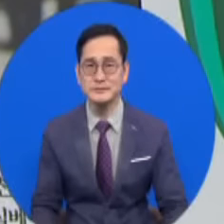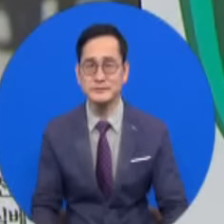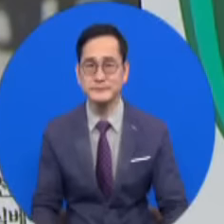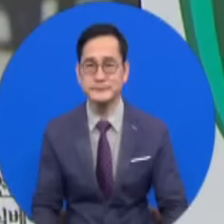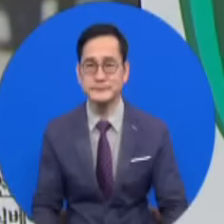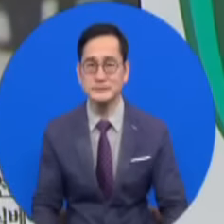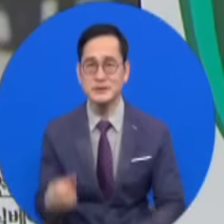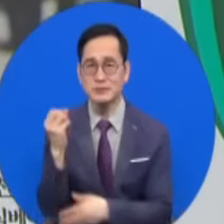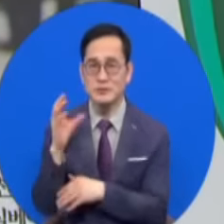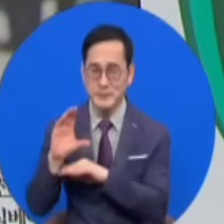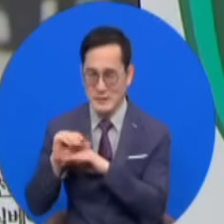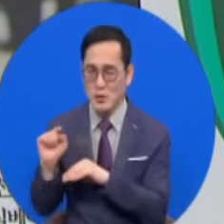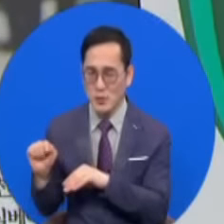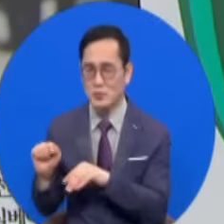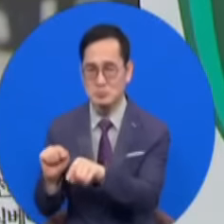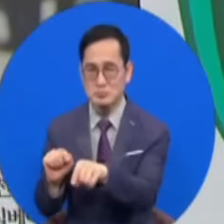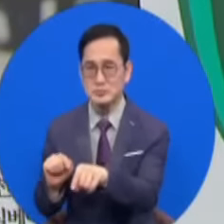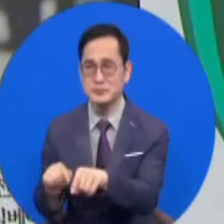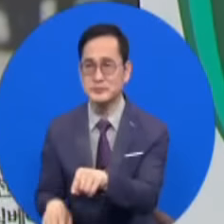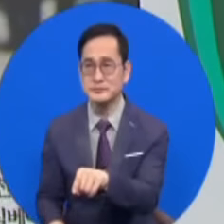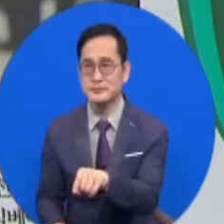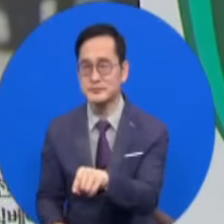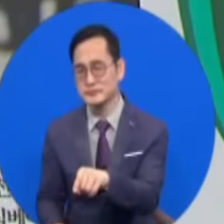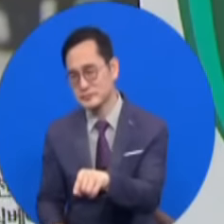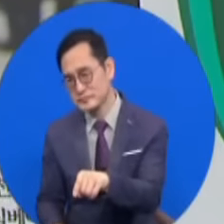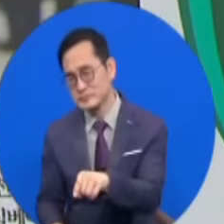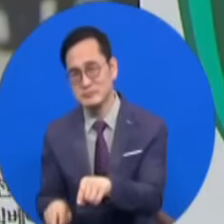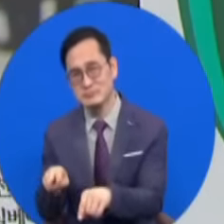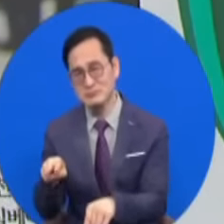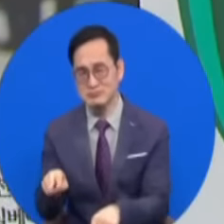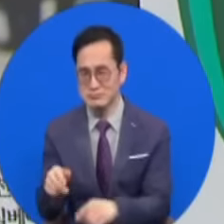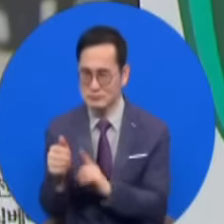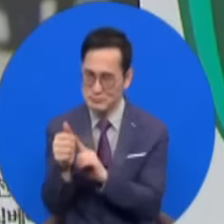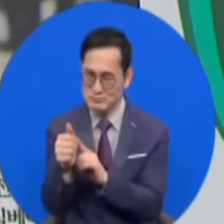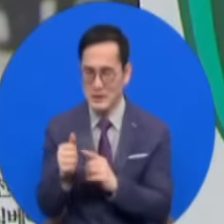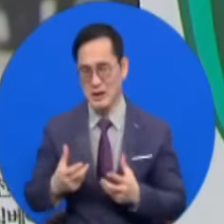매체의 칼럼니스트들도 절망하고 있다라는 소식도 나오고 있습니다.